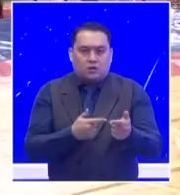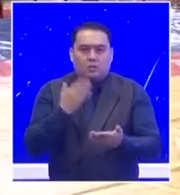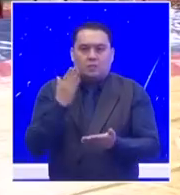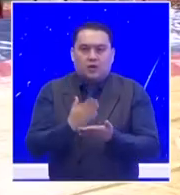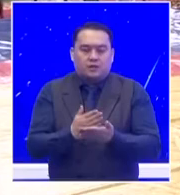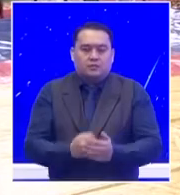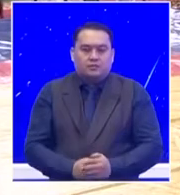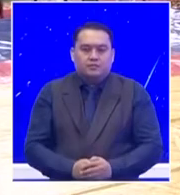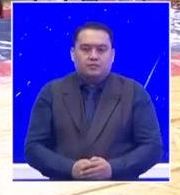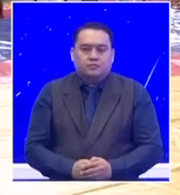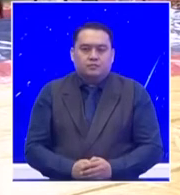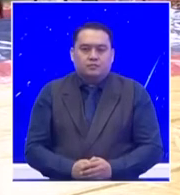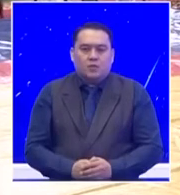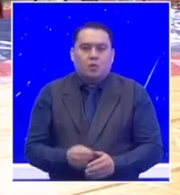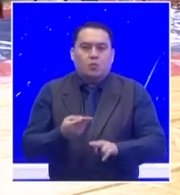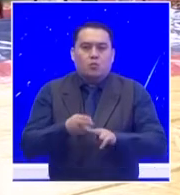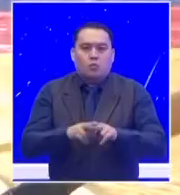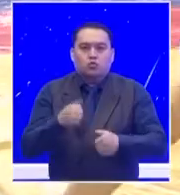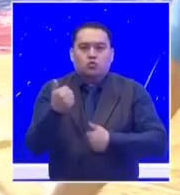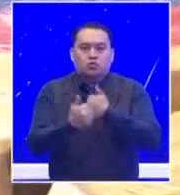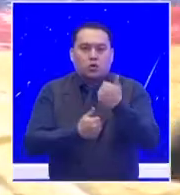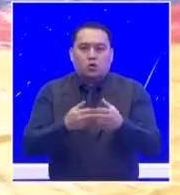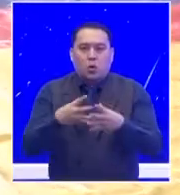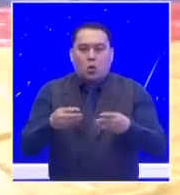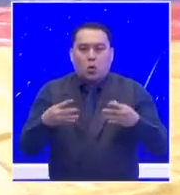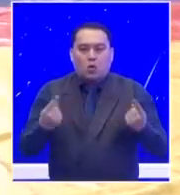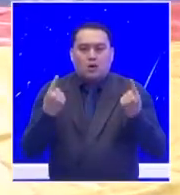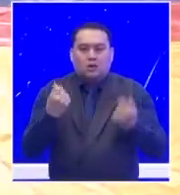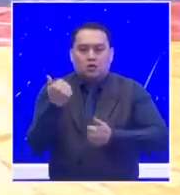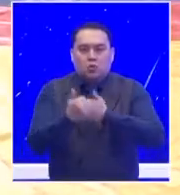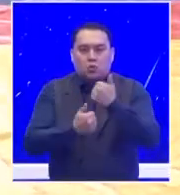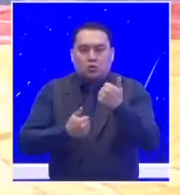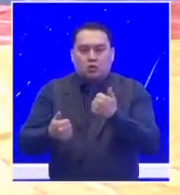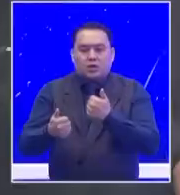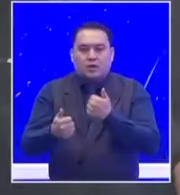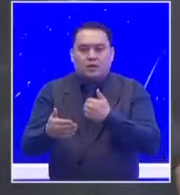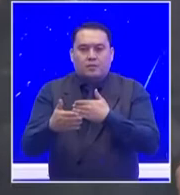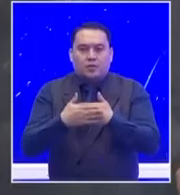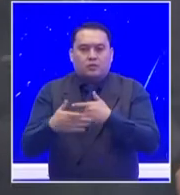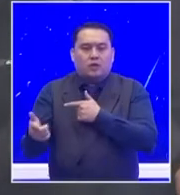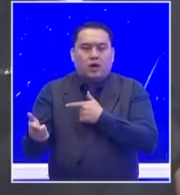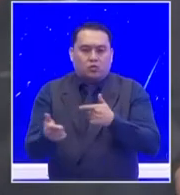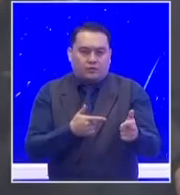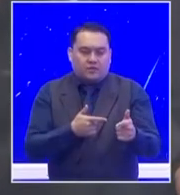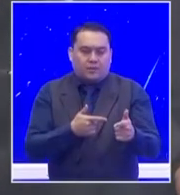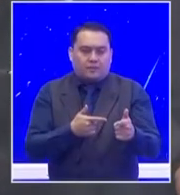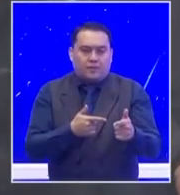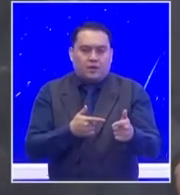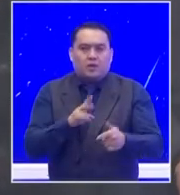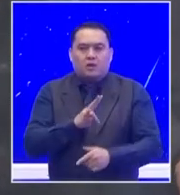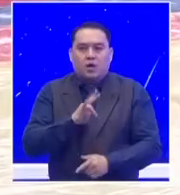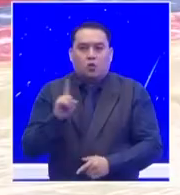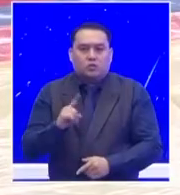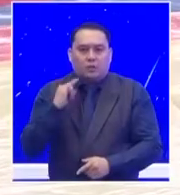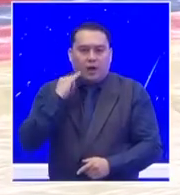балуандары. Мамандардың айтуынша, бұл жарыс көктем айларында өтетін әрі турнирлер алдындағы таптырмас дайындық болмақ. Оның бірі Наурызда